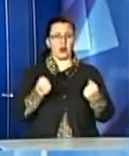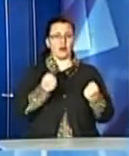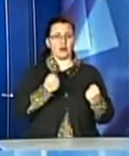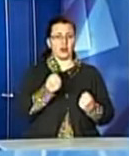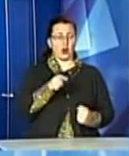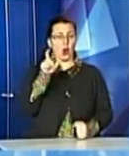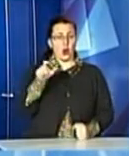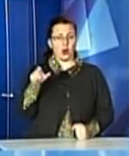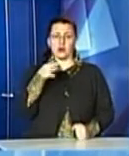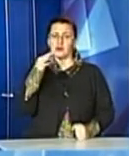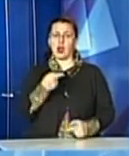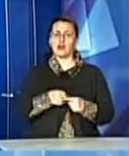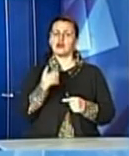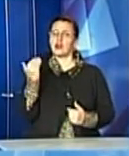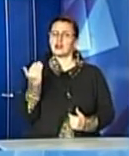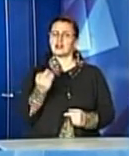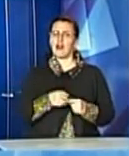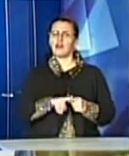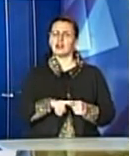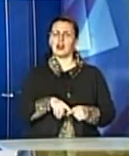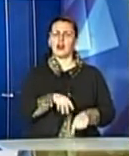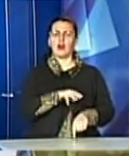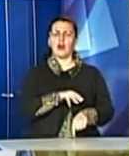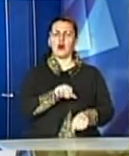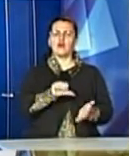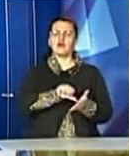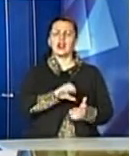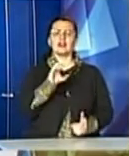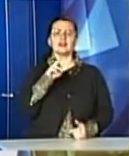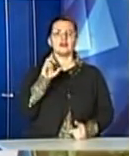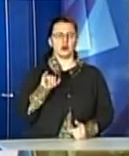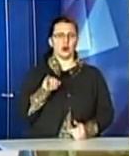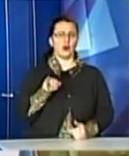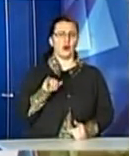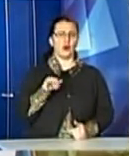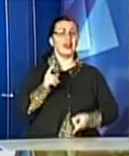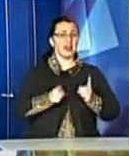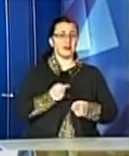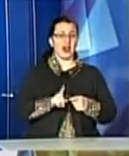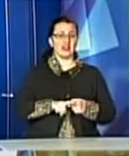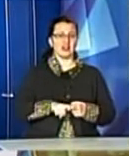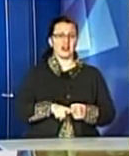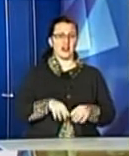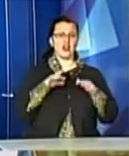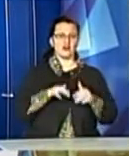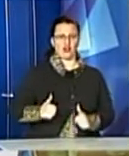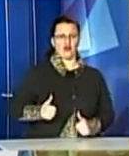подій вони представились як працівники Служби безпеки України. Насправді це є справа честі, наприклад, для